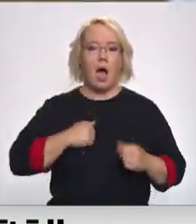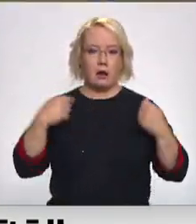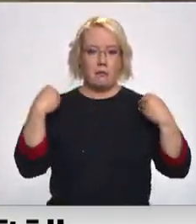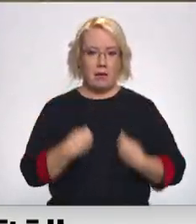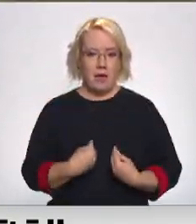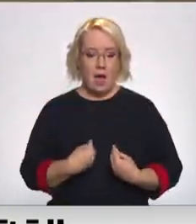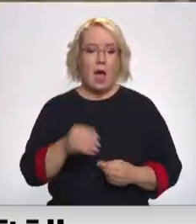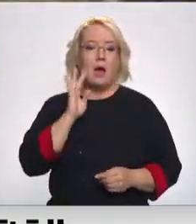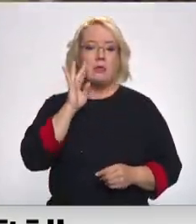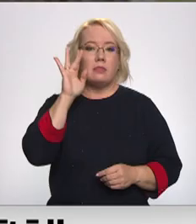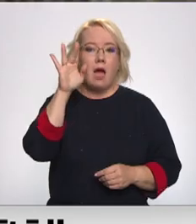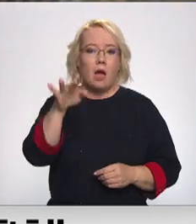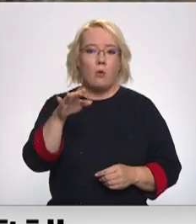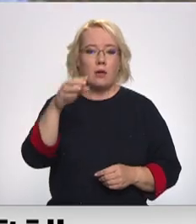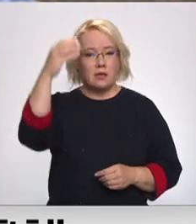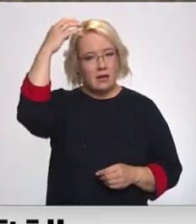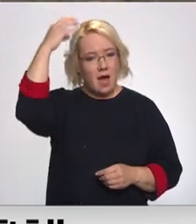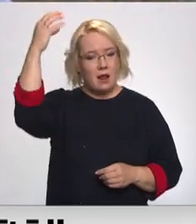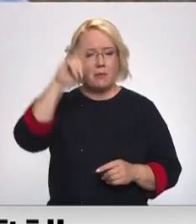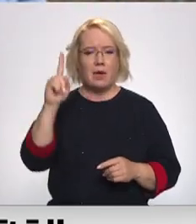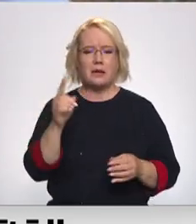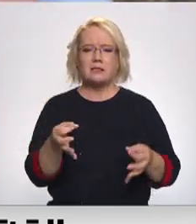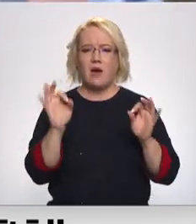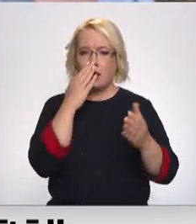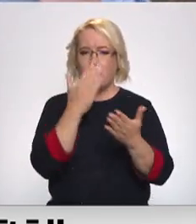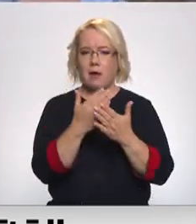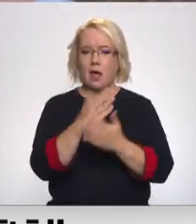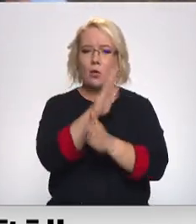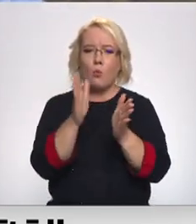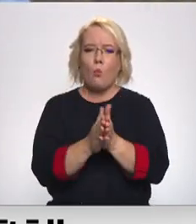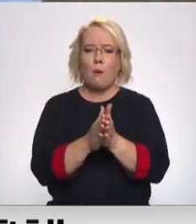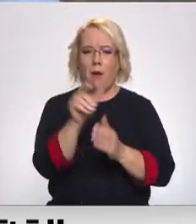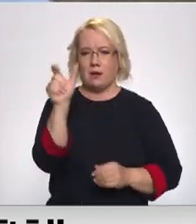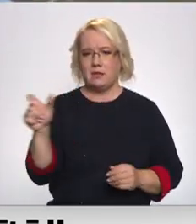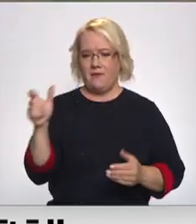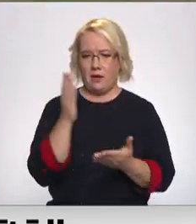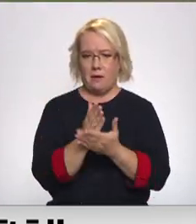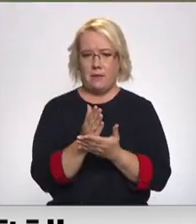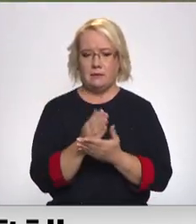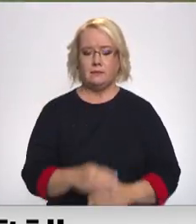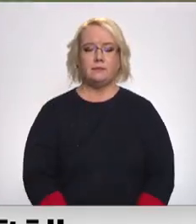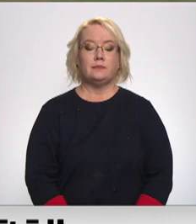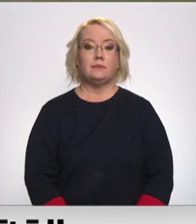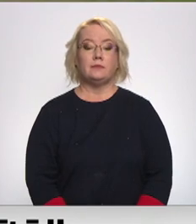Un nākotnes monarham ir ļoti svarīgi parādīt, ka ir kopā ar cilvēkiem.